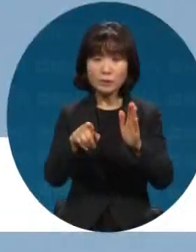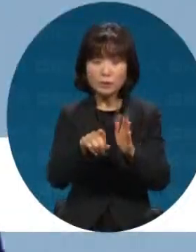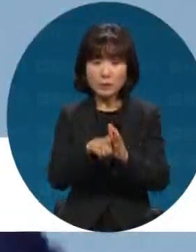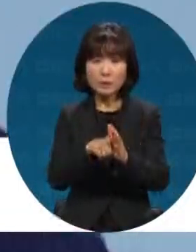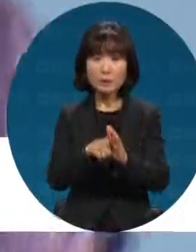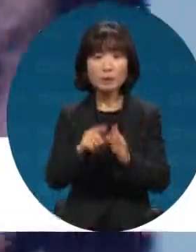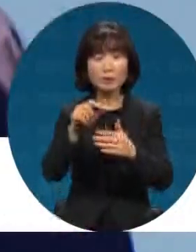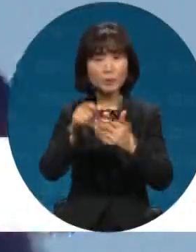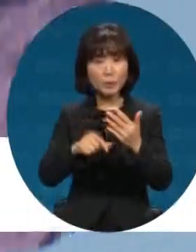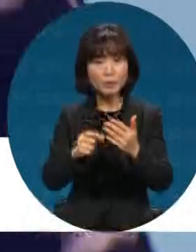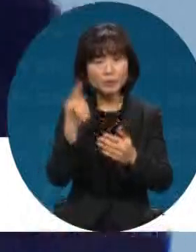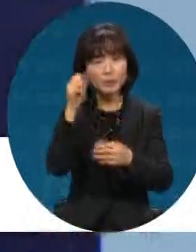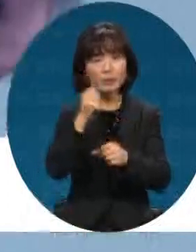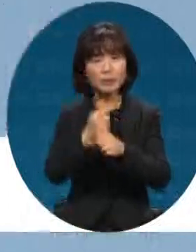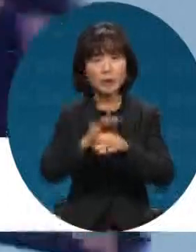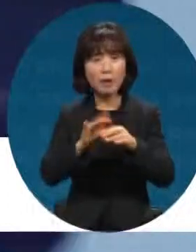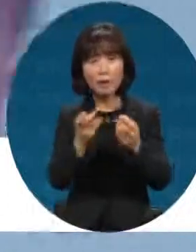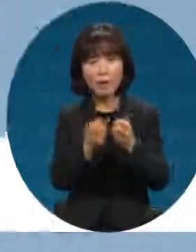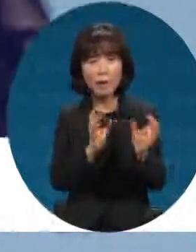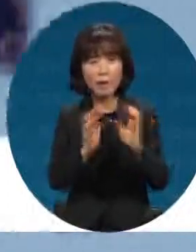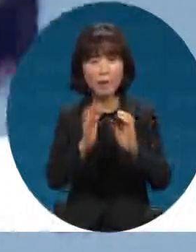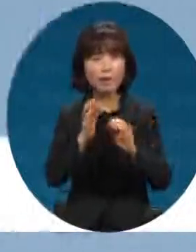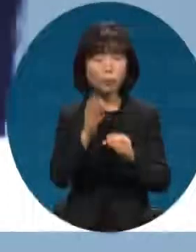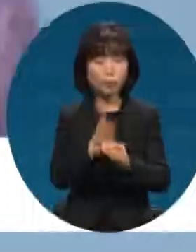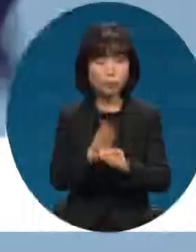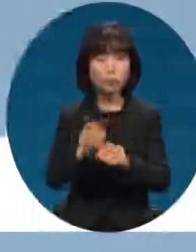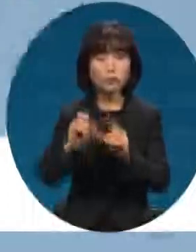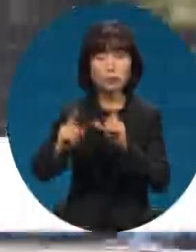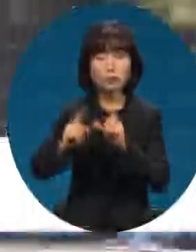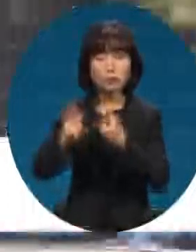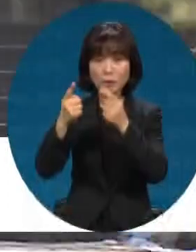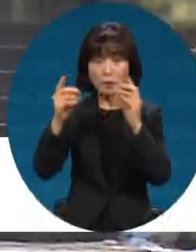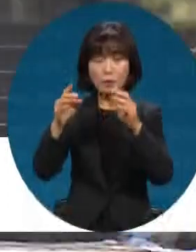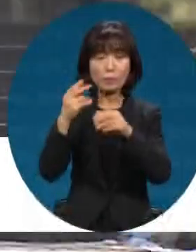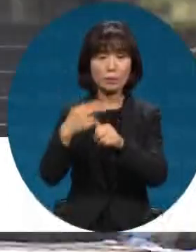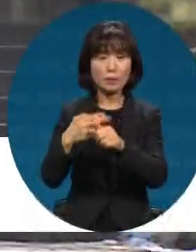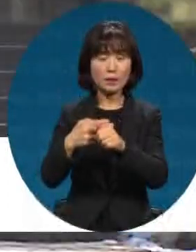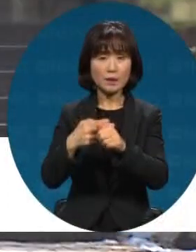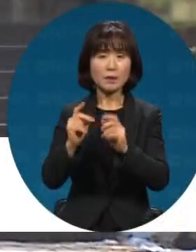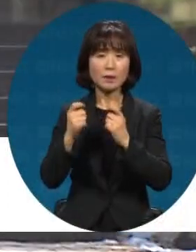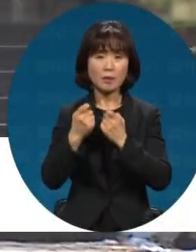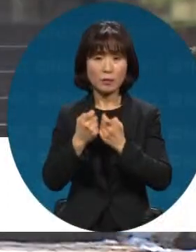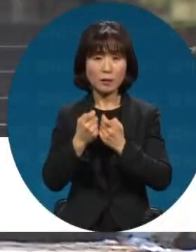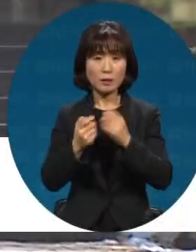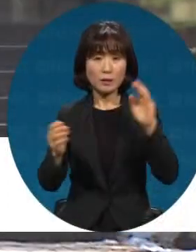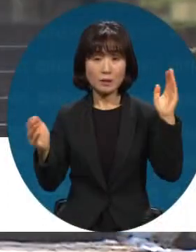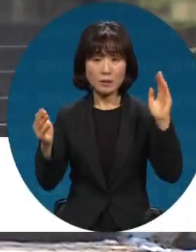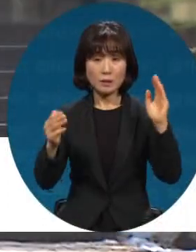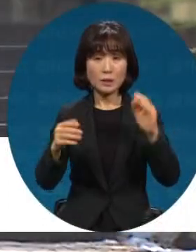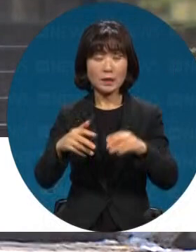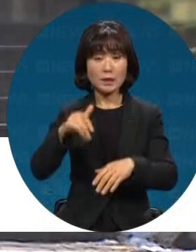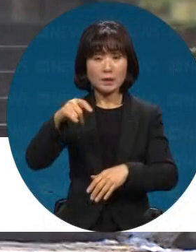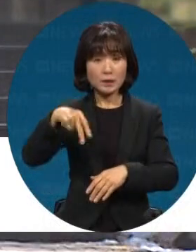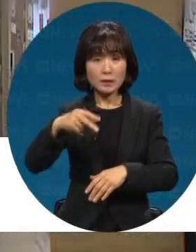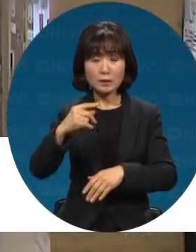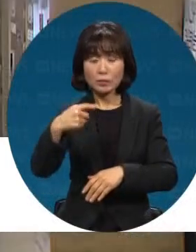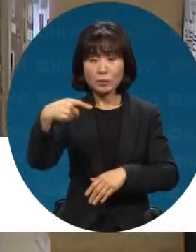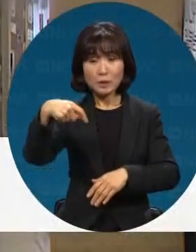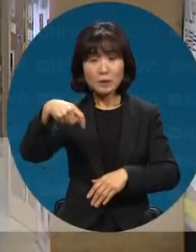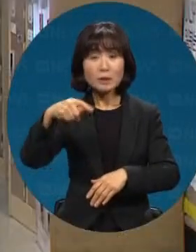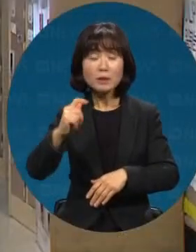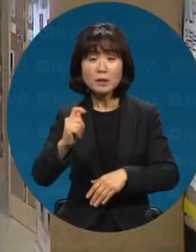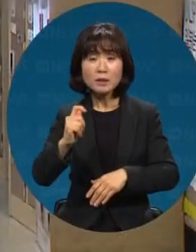대책을 논의하기 시작했고 일부 대학교수가 개별적으로 학생에게 채 GPT 활용 금지방침을 공지한